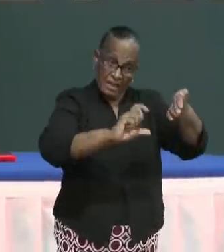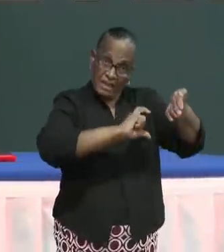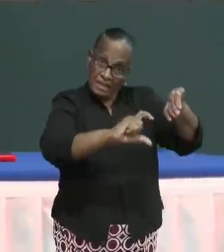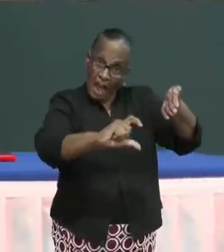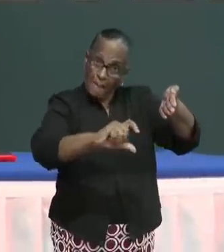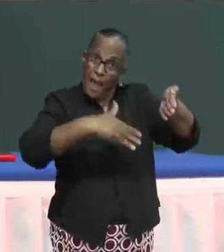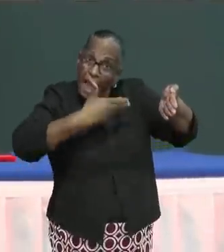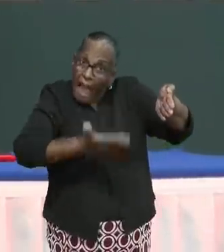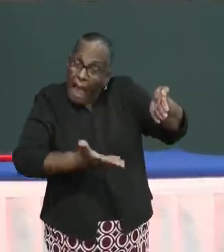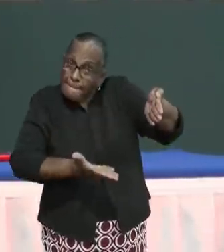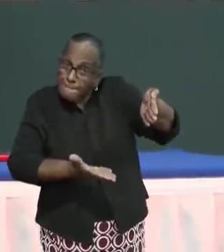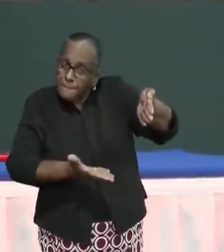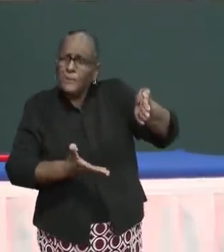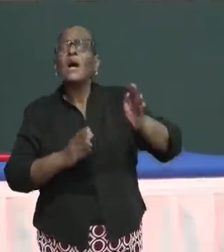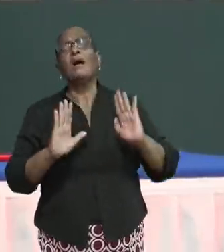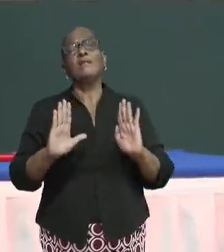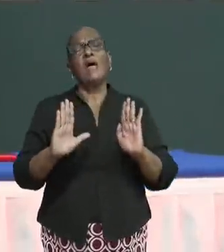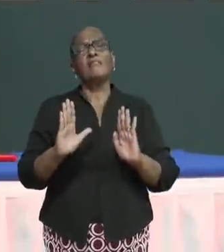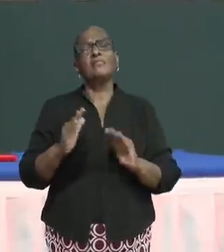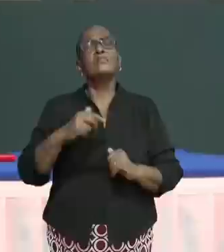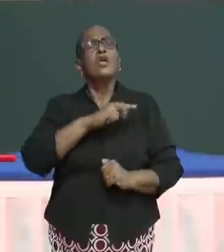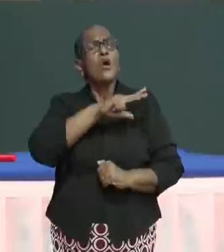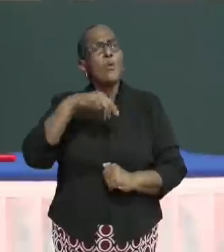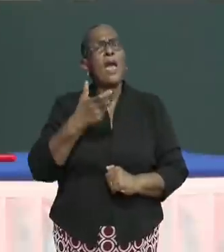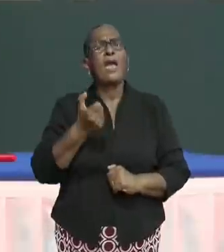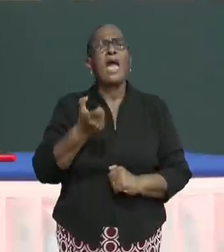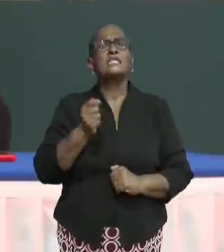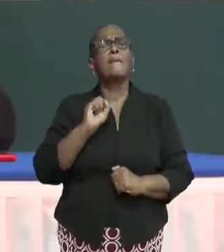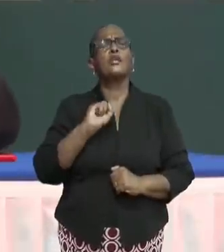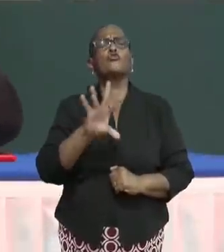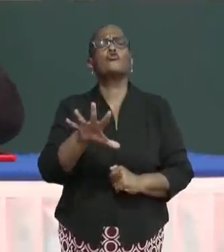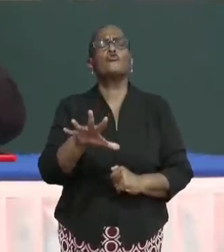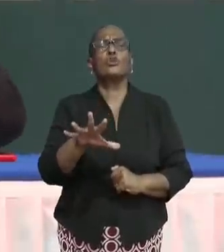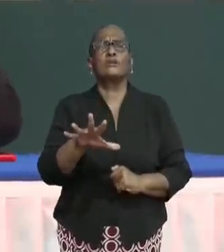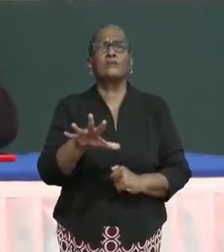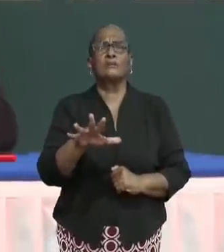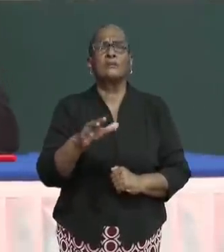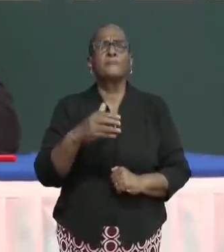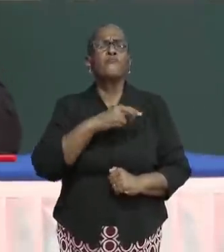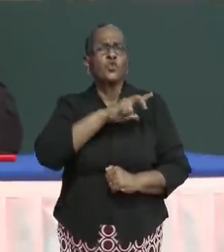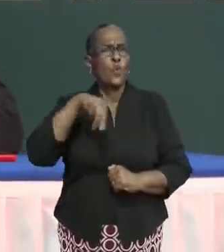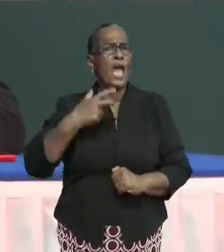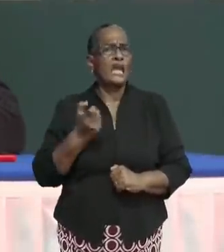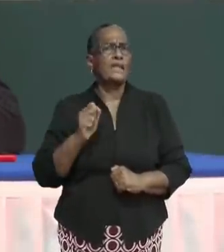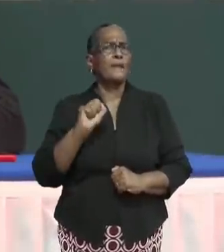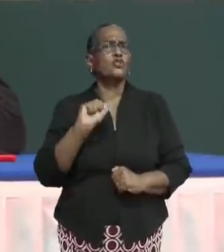kan verwacht van sms voor u en je